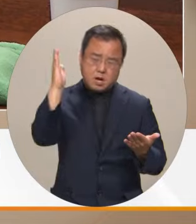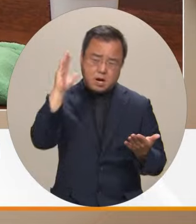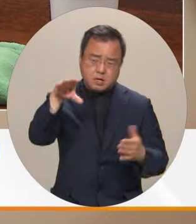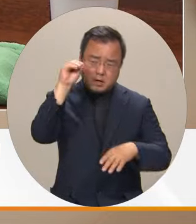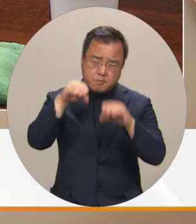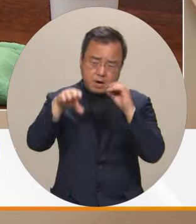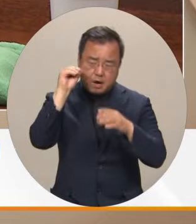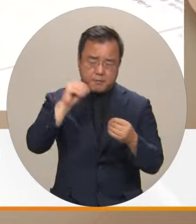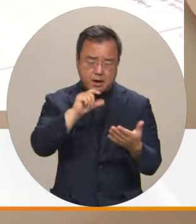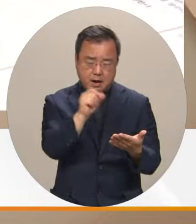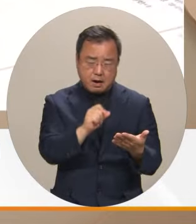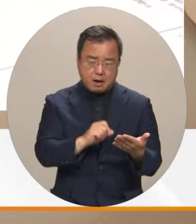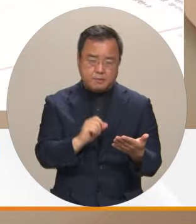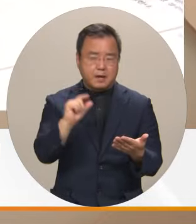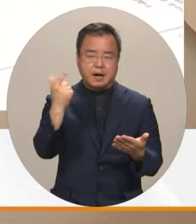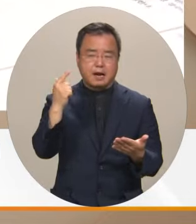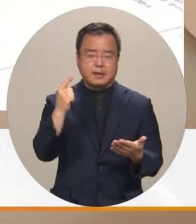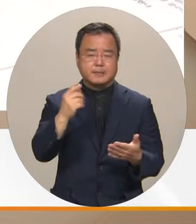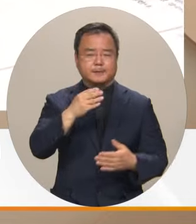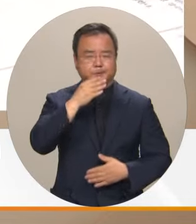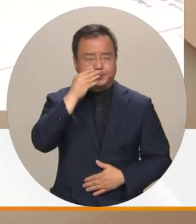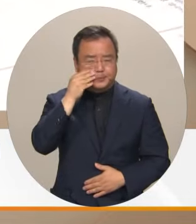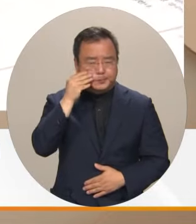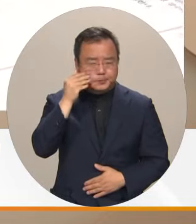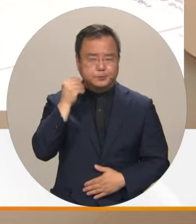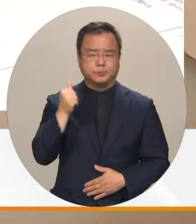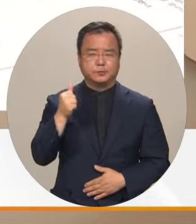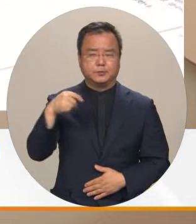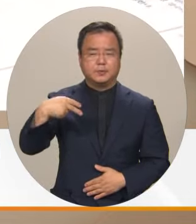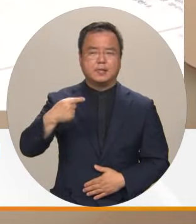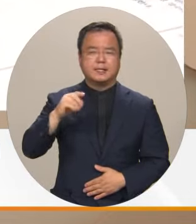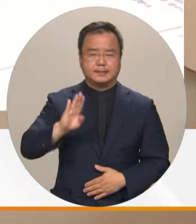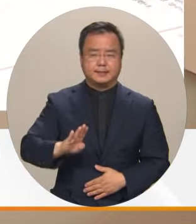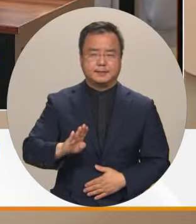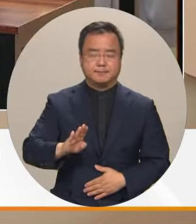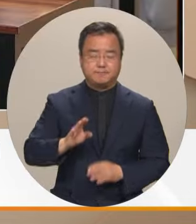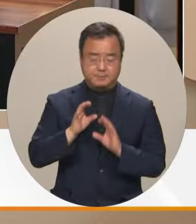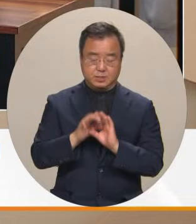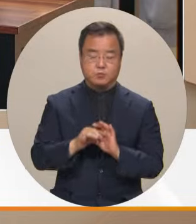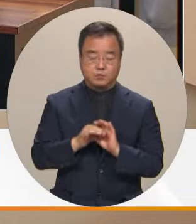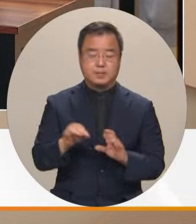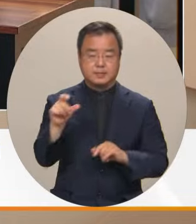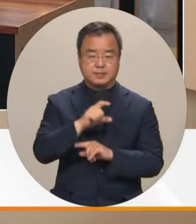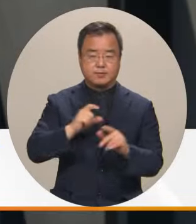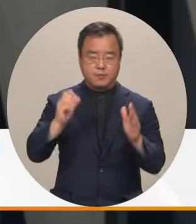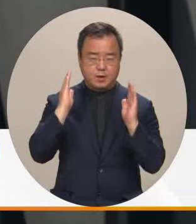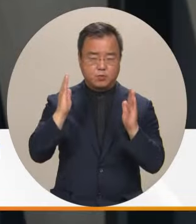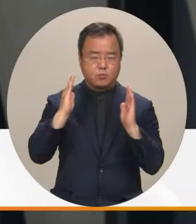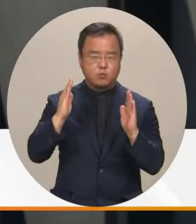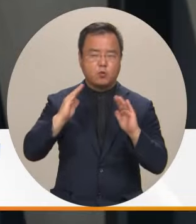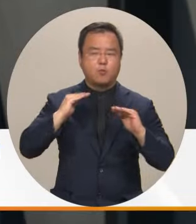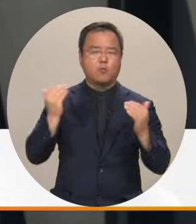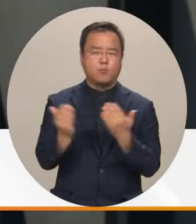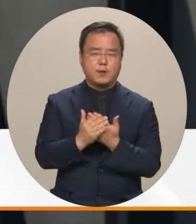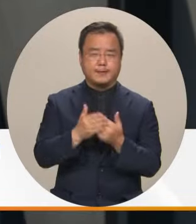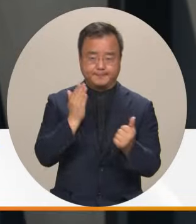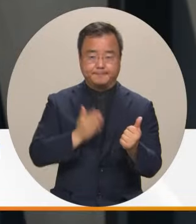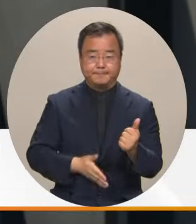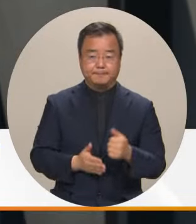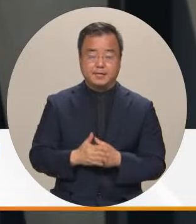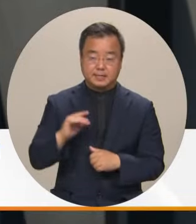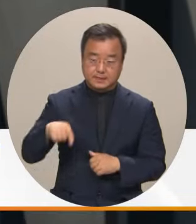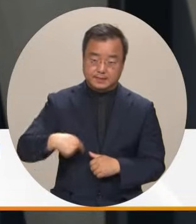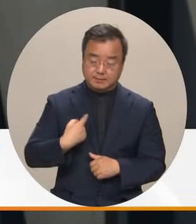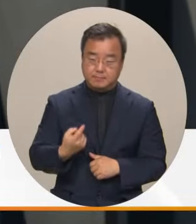습 그까 익힐 습이아요 이습 을통해서 우리 학생들이 학습을 완성시켜 나갔으면 좋겠습니다 스스로 익혀